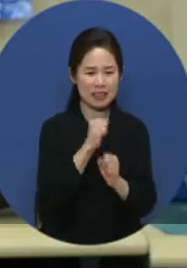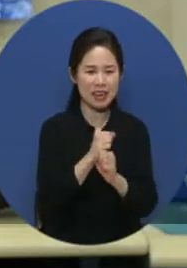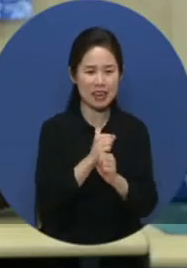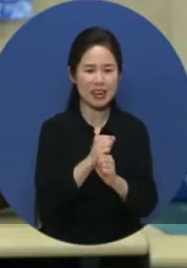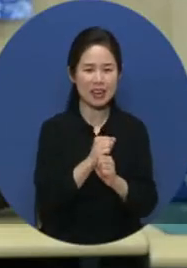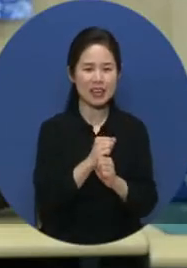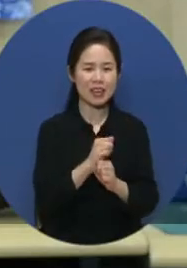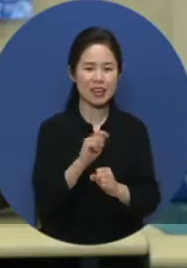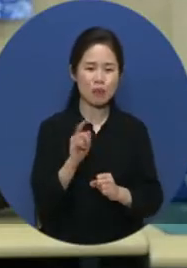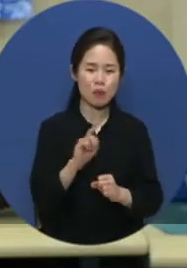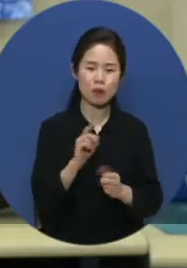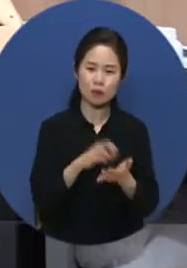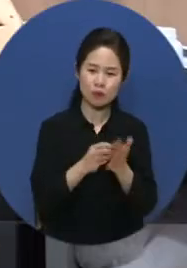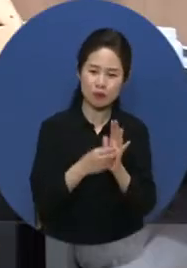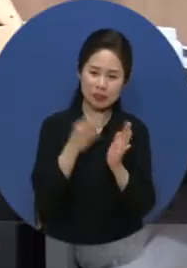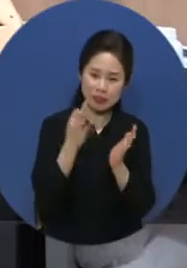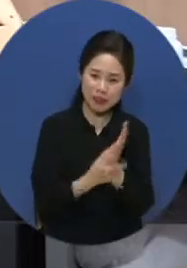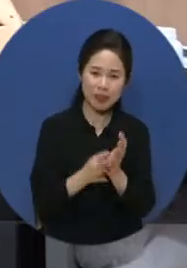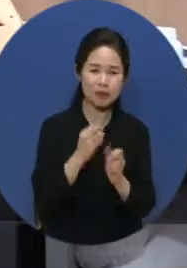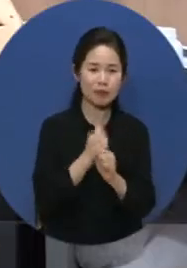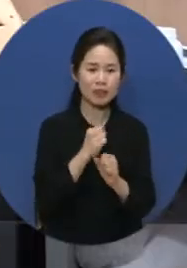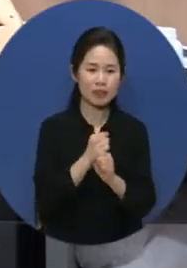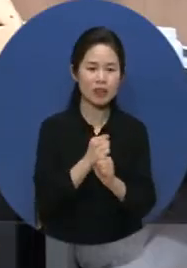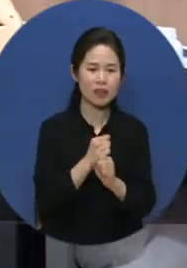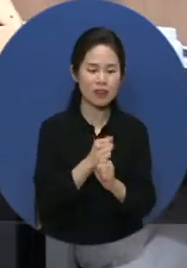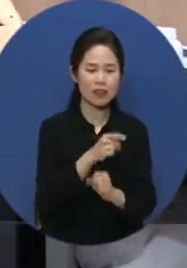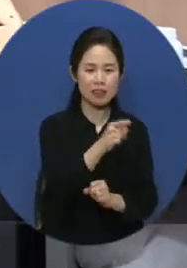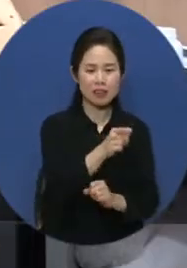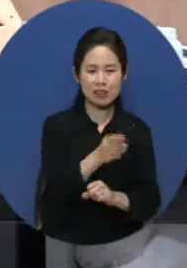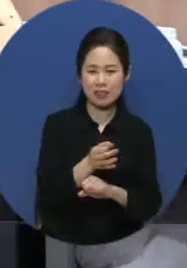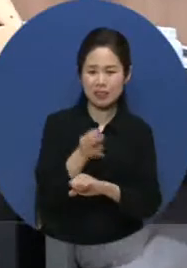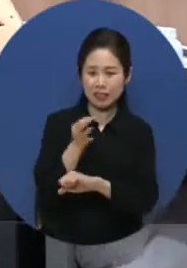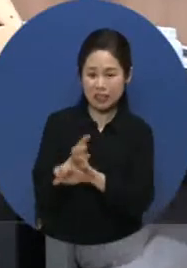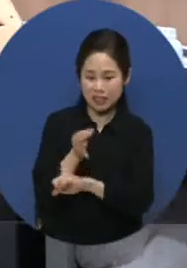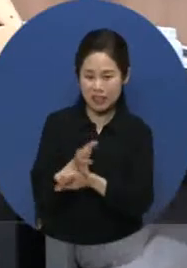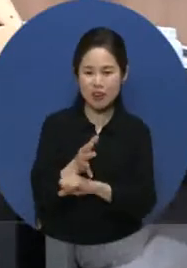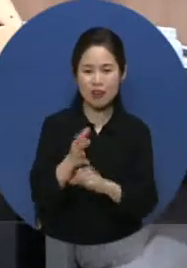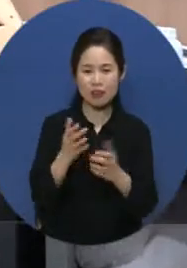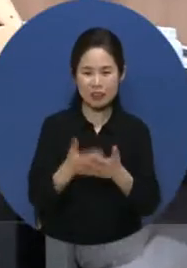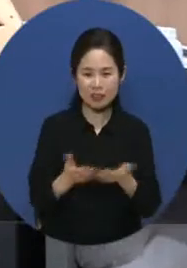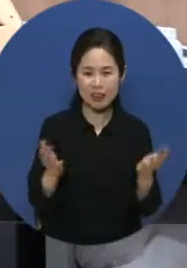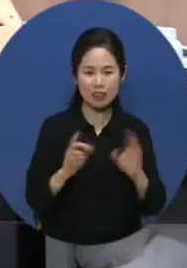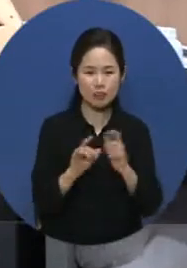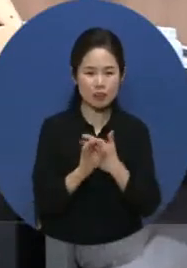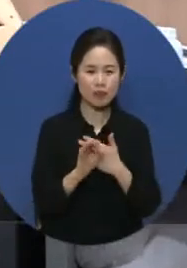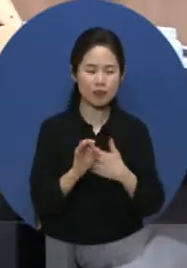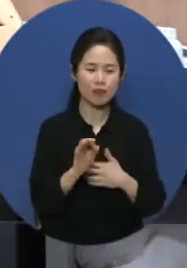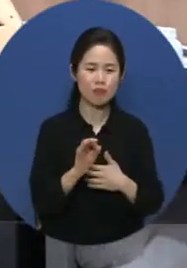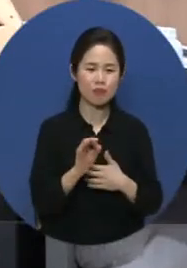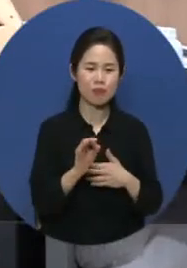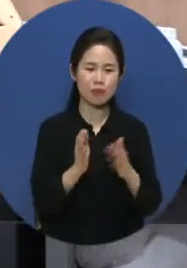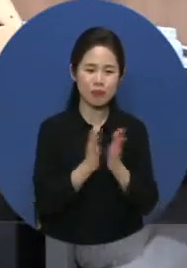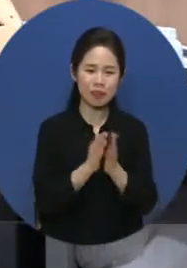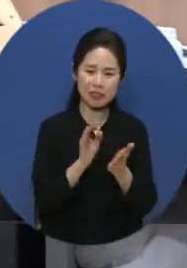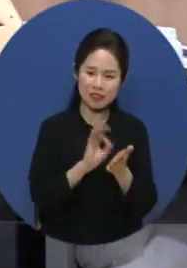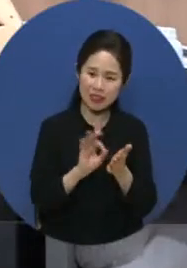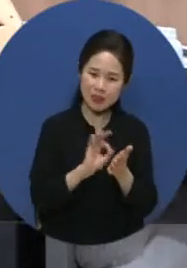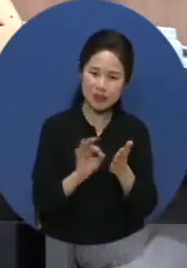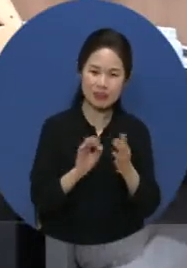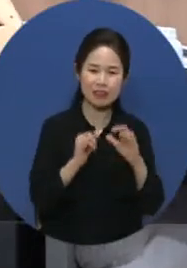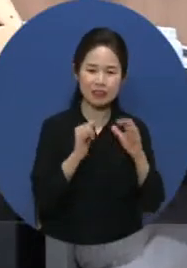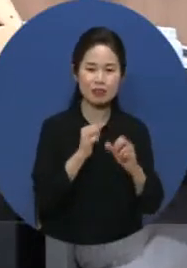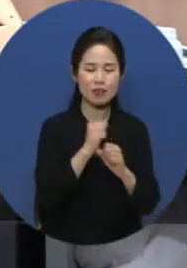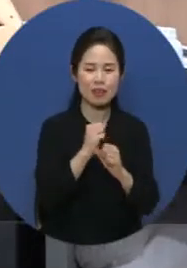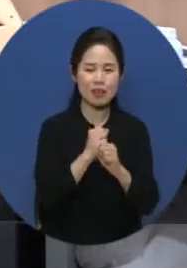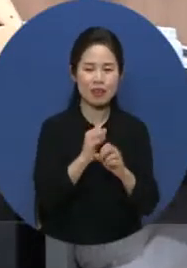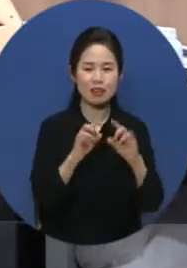가격대로 제품을 내가지고 필요하면 그들이 공격적으로 사서 사람들에게 나눠주거나 아니면은 직접 본인이 쓰게 만드는 그런 세상을 만들어서 전자예술 보급률을 높이는